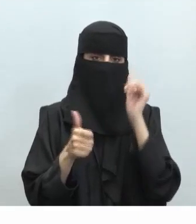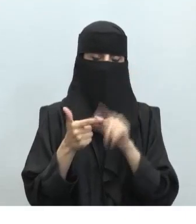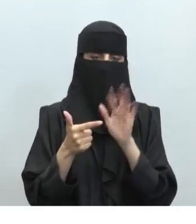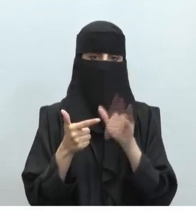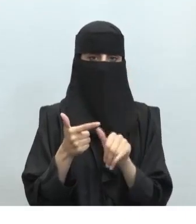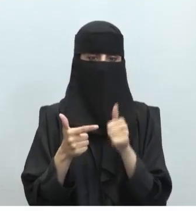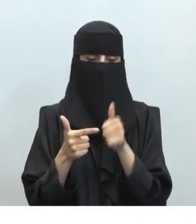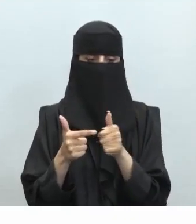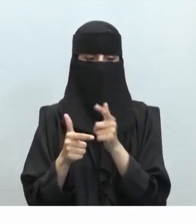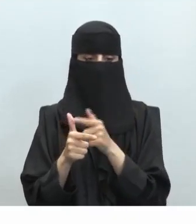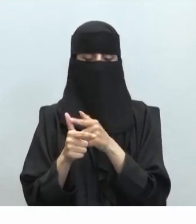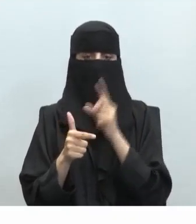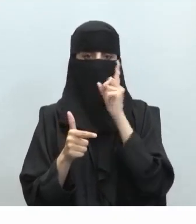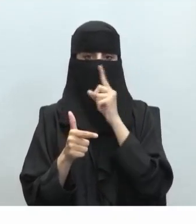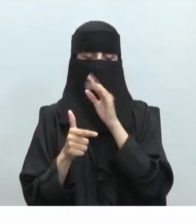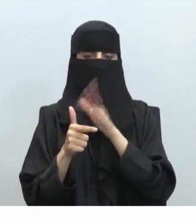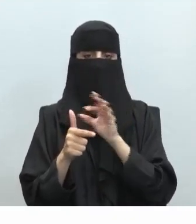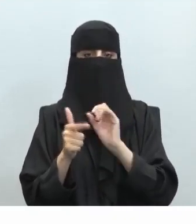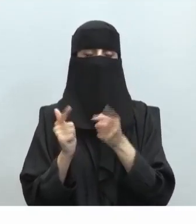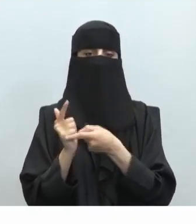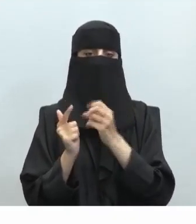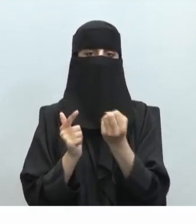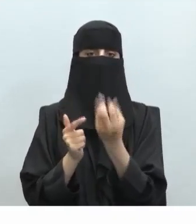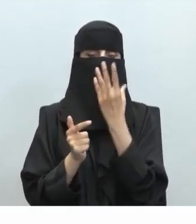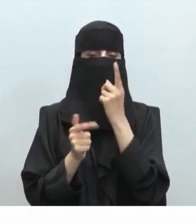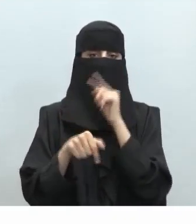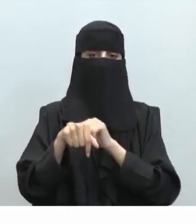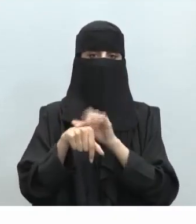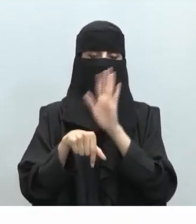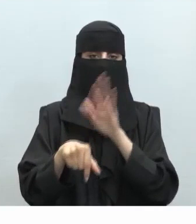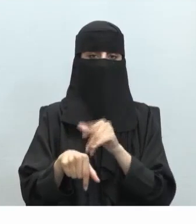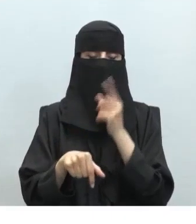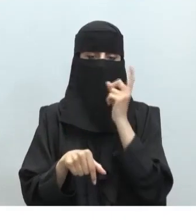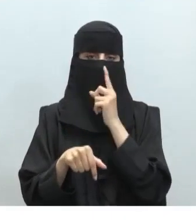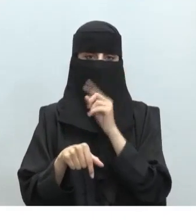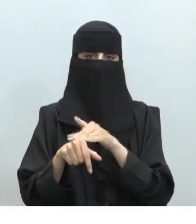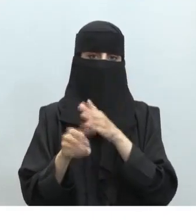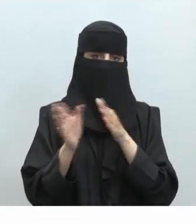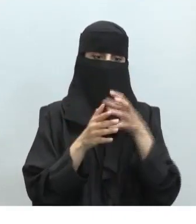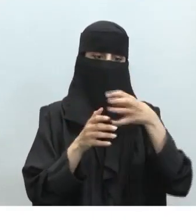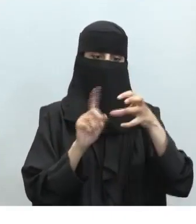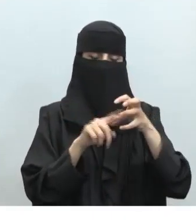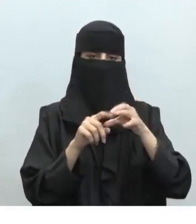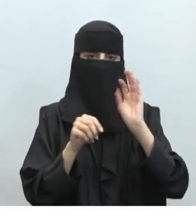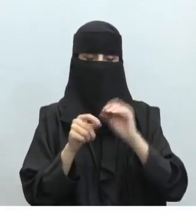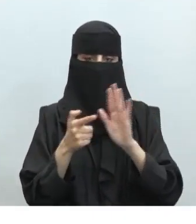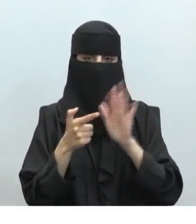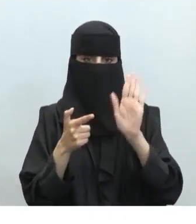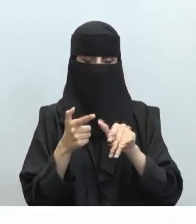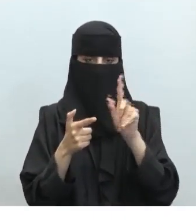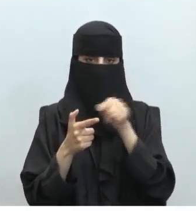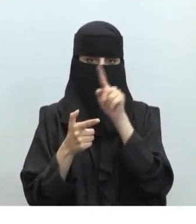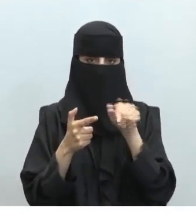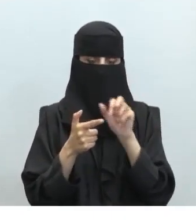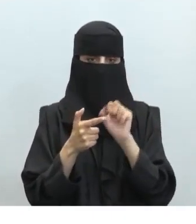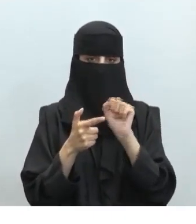هو من يحمل الكروموسوم الاصفر سوف تعطينا اللون الاصفر وهنا في هذه المنطقه هذا الكروموسوم اذا كان الكروموسوم الموجود في هذه المنطقه هو الذي